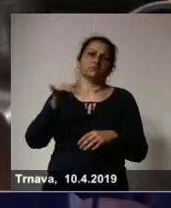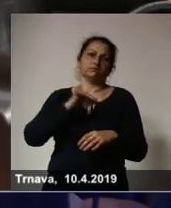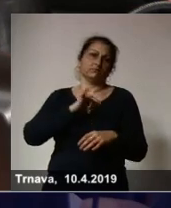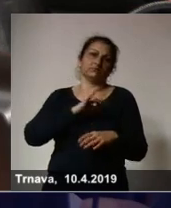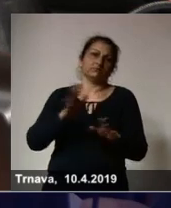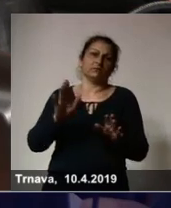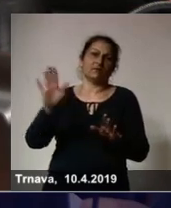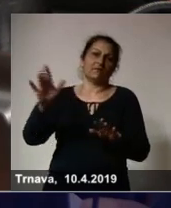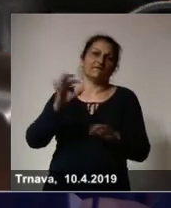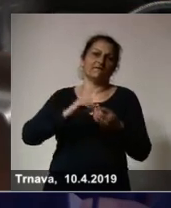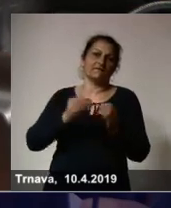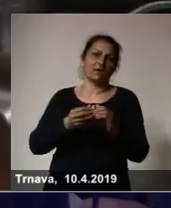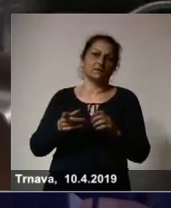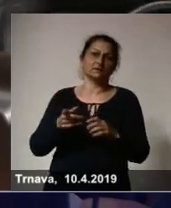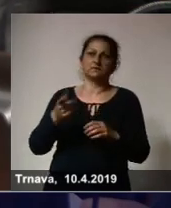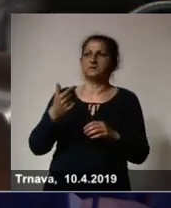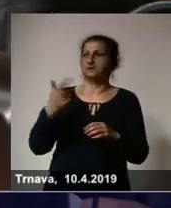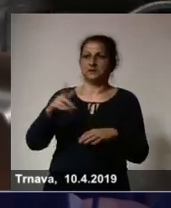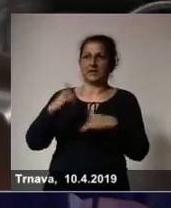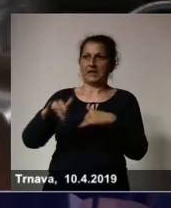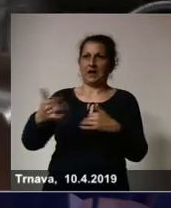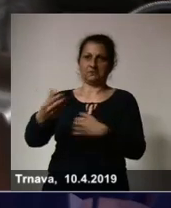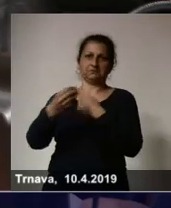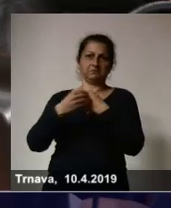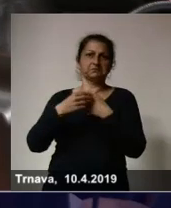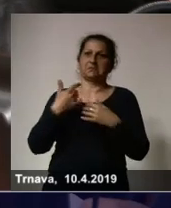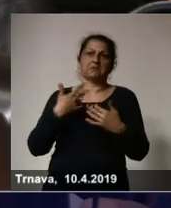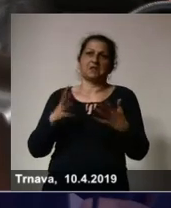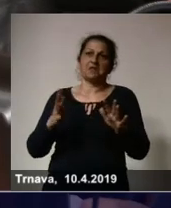Z pravej strany zne nie, takže ideme do bodu informácie.